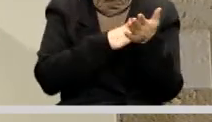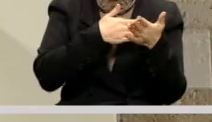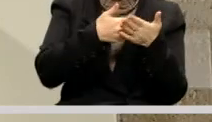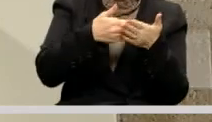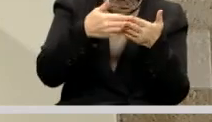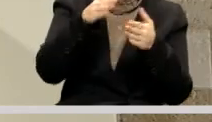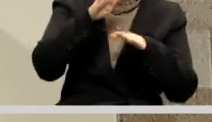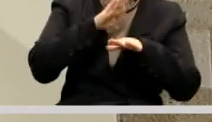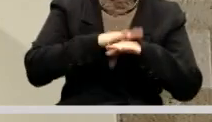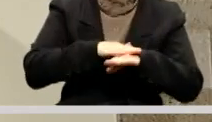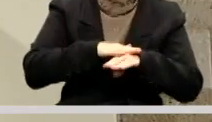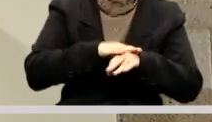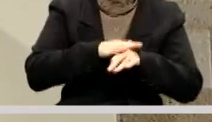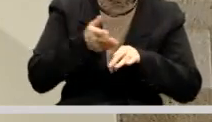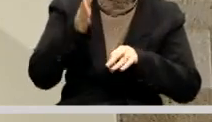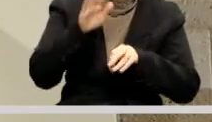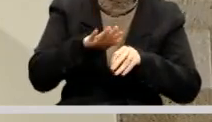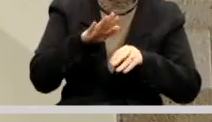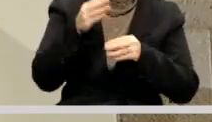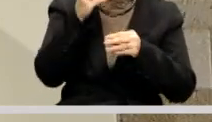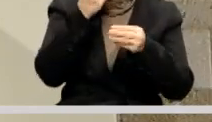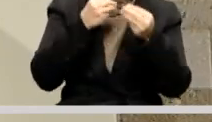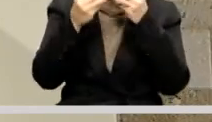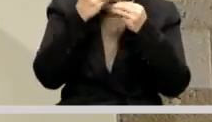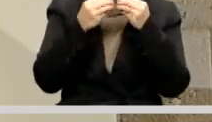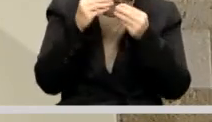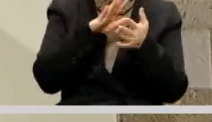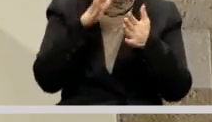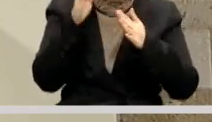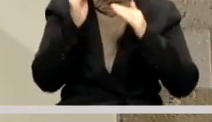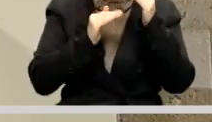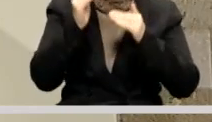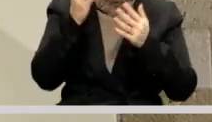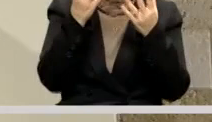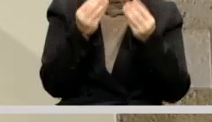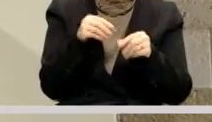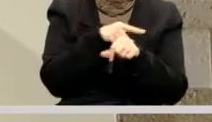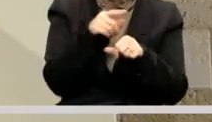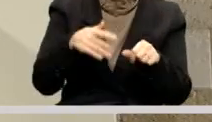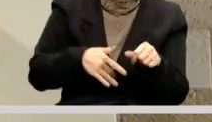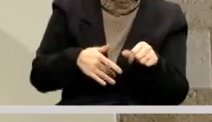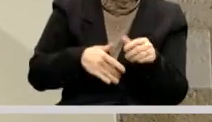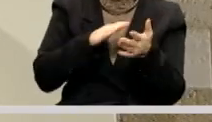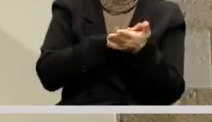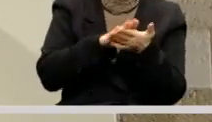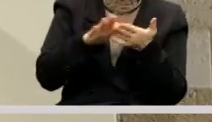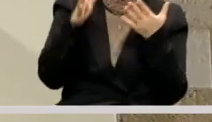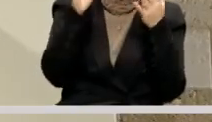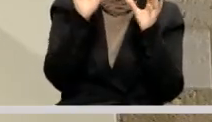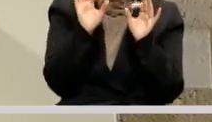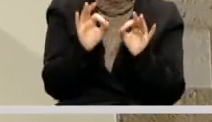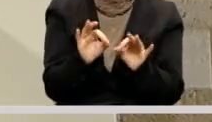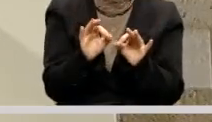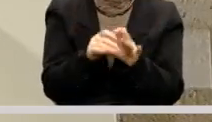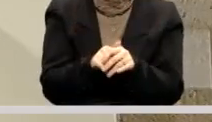canlandırdığımızda diğer öğünleri dengeli yaptığımız takdirde akşam uyanma, o bahsettiğiniz gibi mide yanmaları, mide ataklarının gerçekleşmesi en